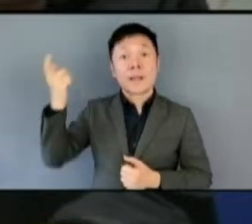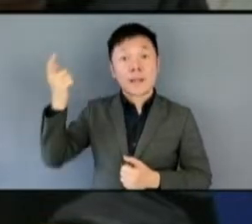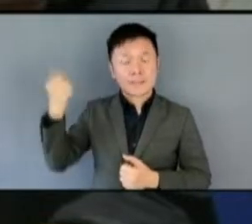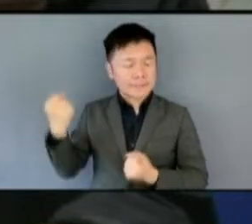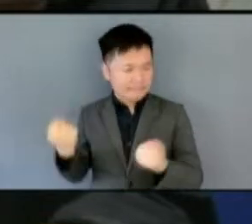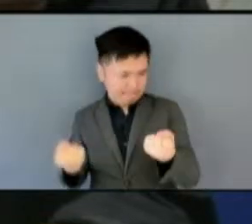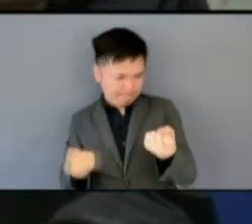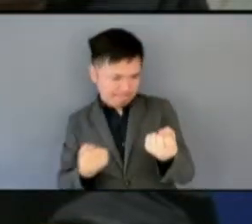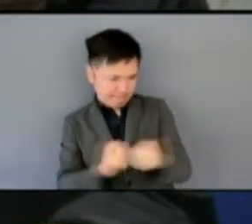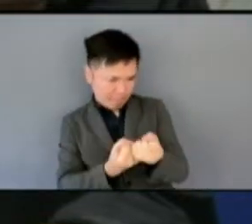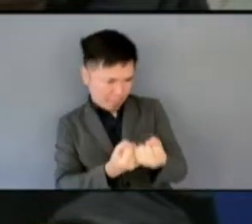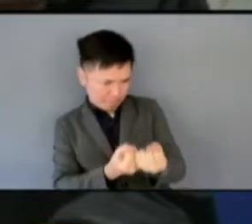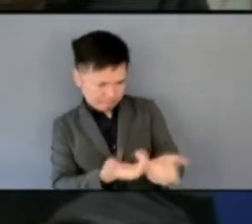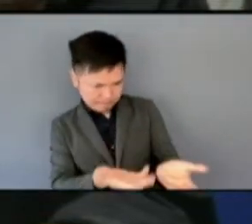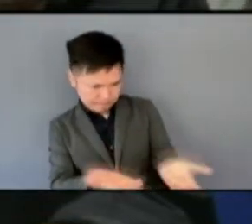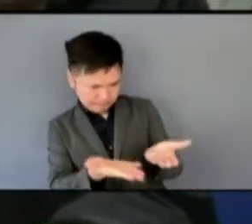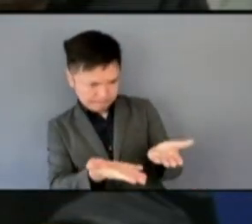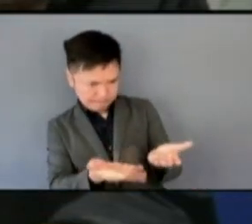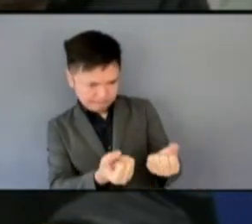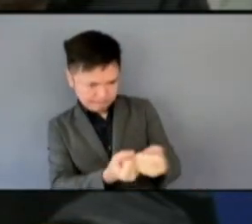или, если хотите,